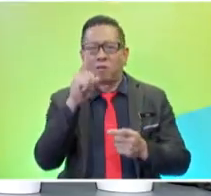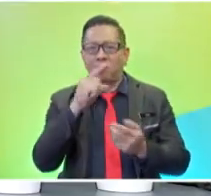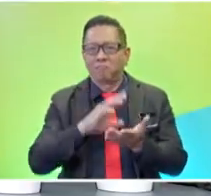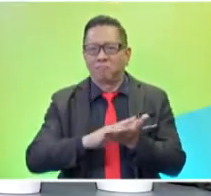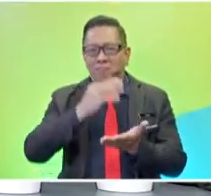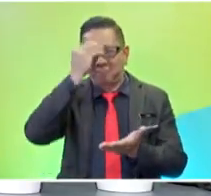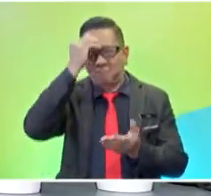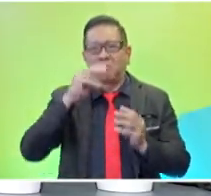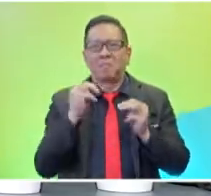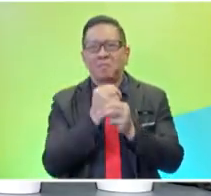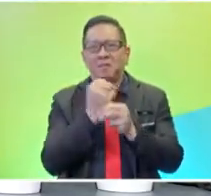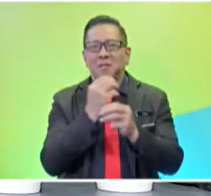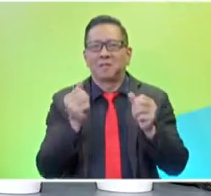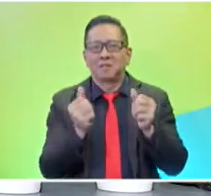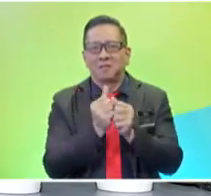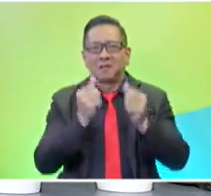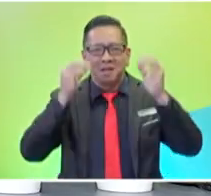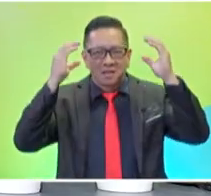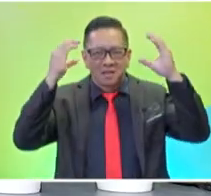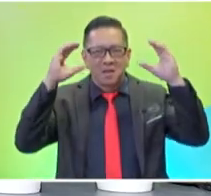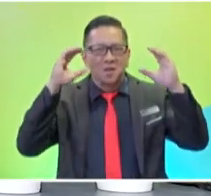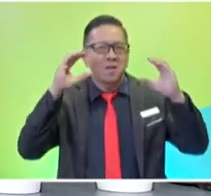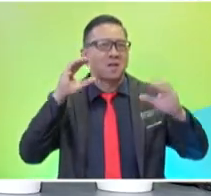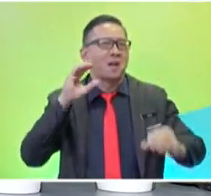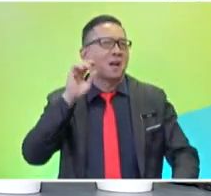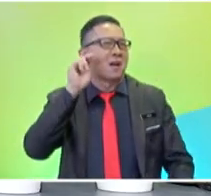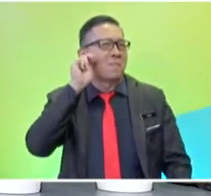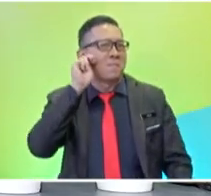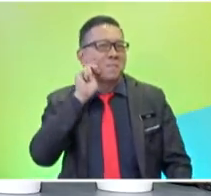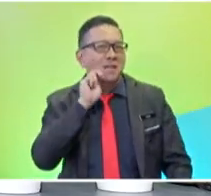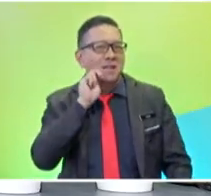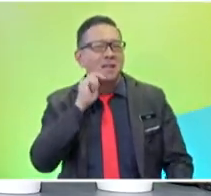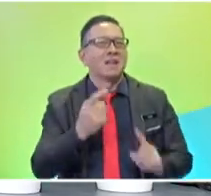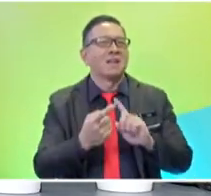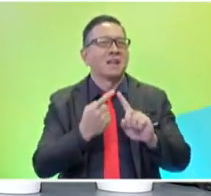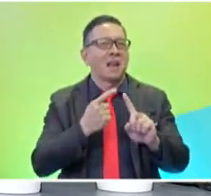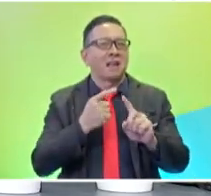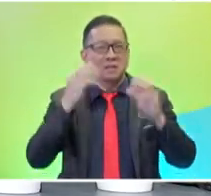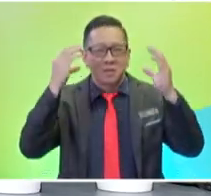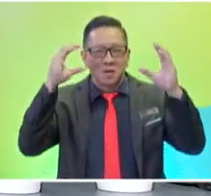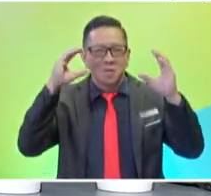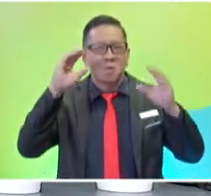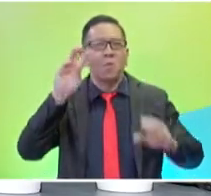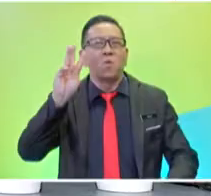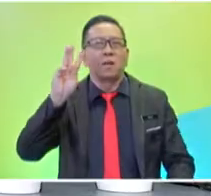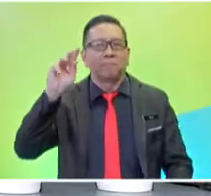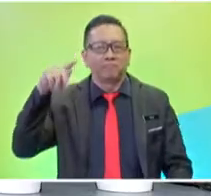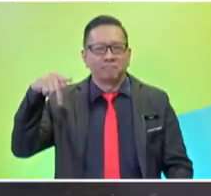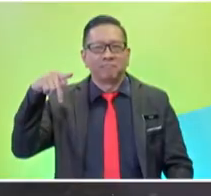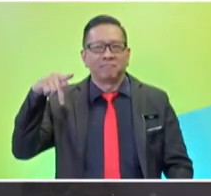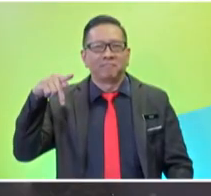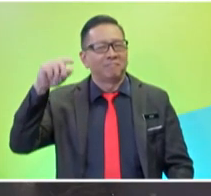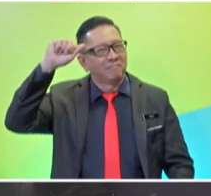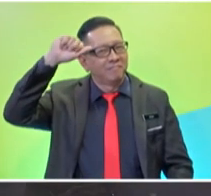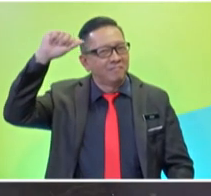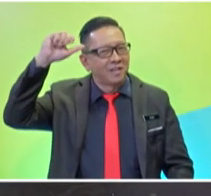ilmunya kepada anda semua yaitu Ceko Ami dari SMK Taman Desa wilayah Persekutuan Kuala Lumpur